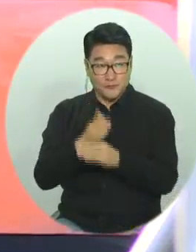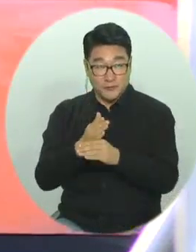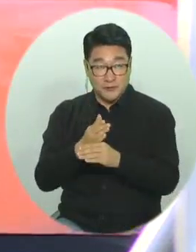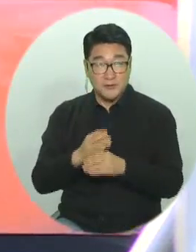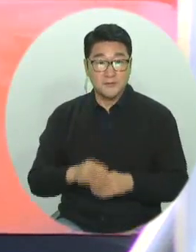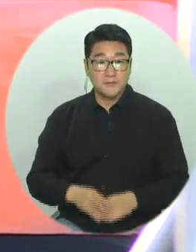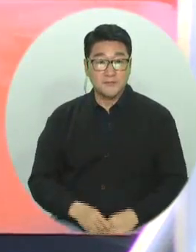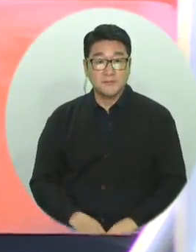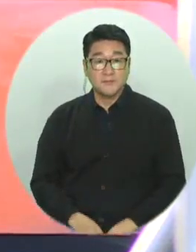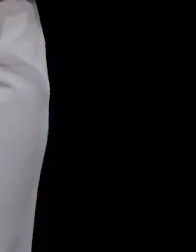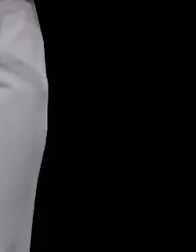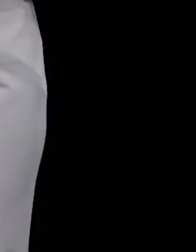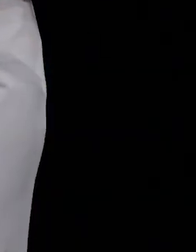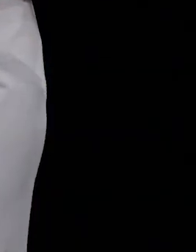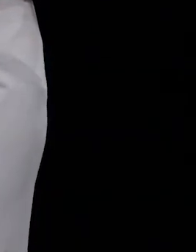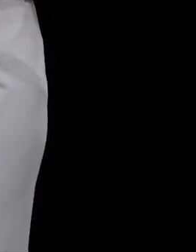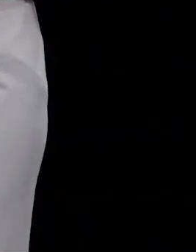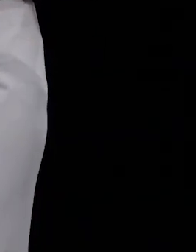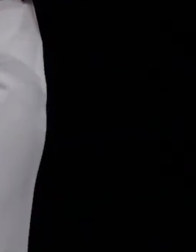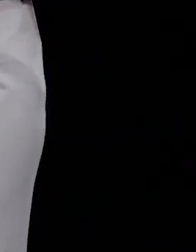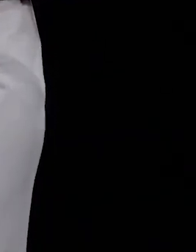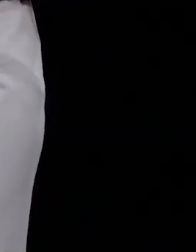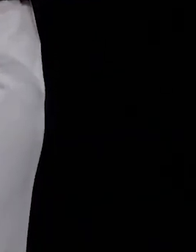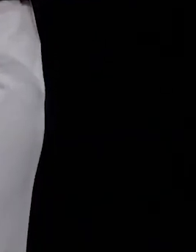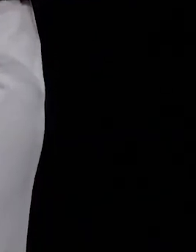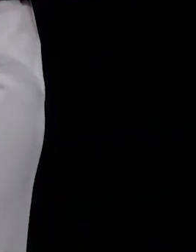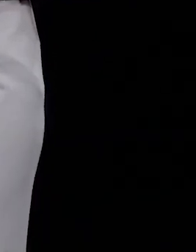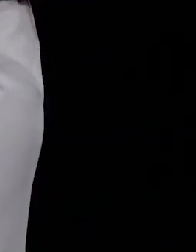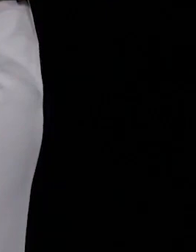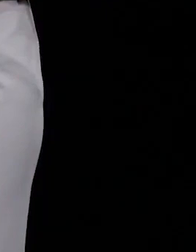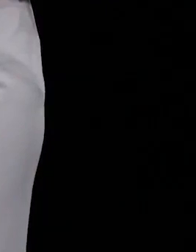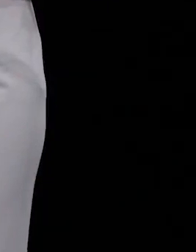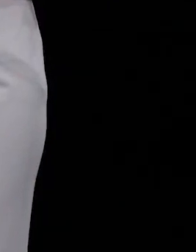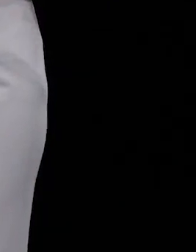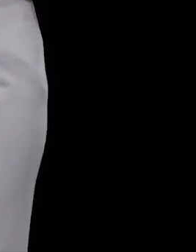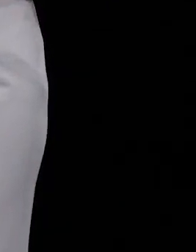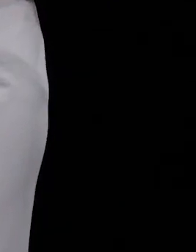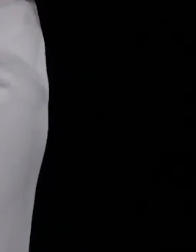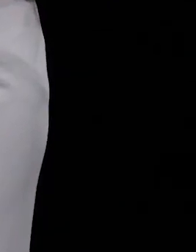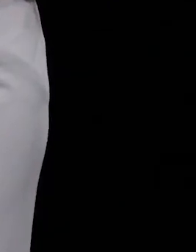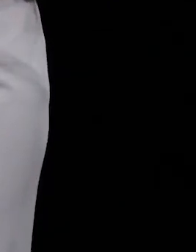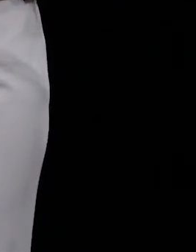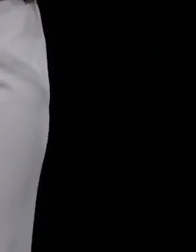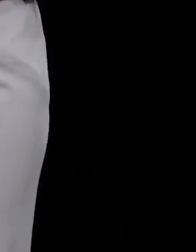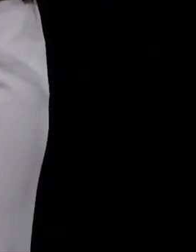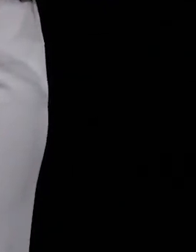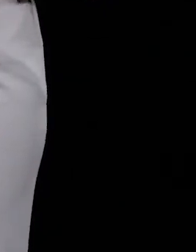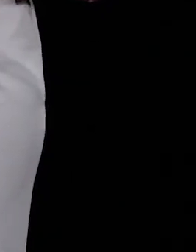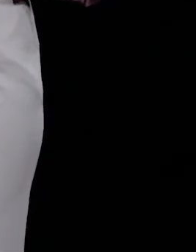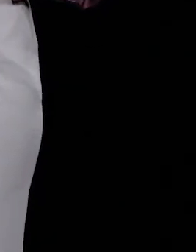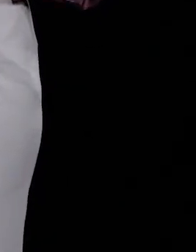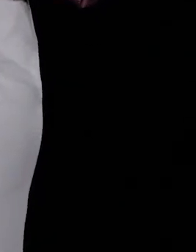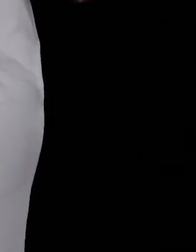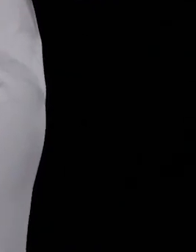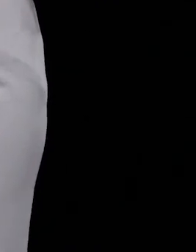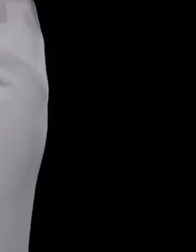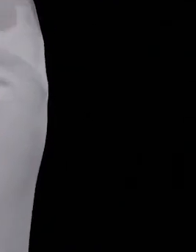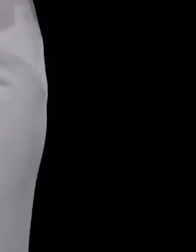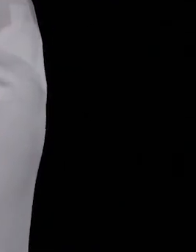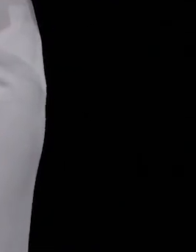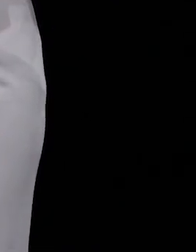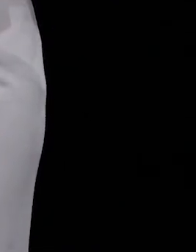뉴스 천홍입니다. 언제 어디서나 내 손안의 뉴스. 광주 MBC 뉴스 유튜브 구독으로 함께하세요.